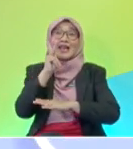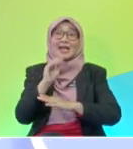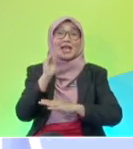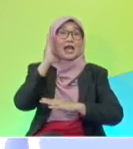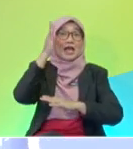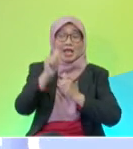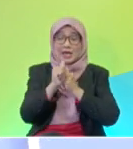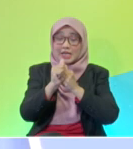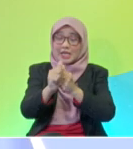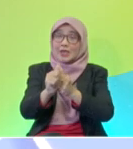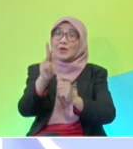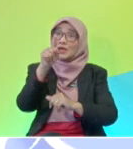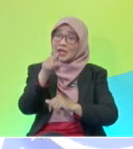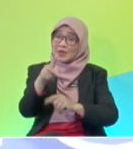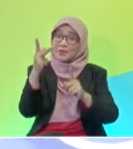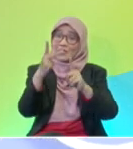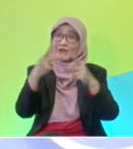mengik kam